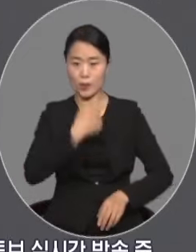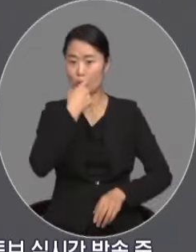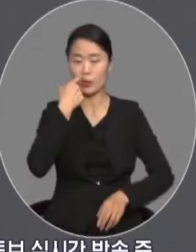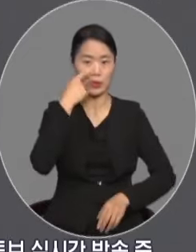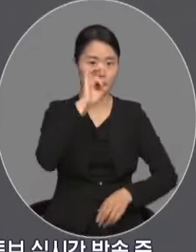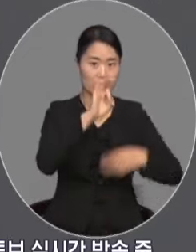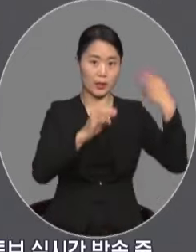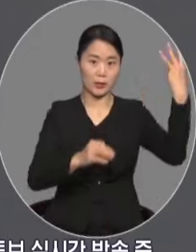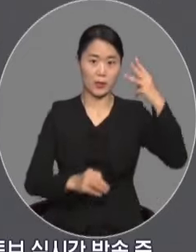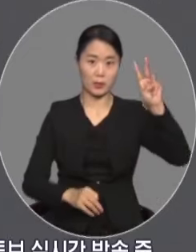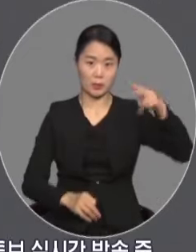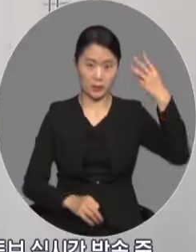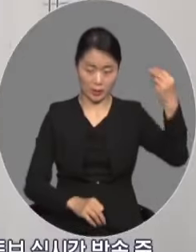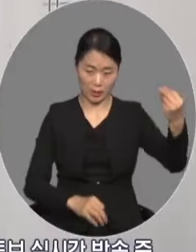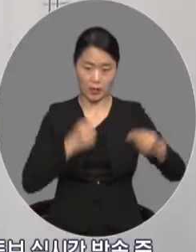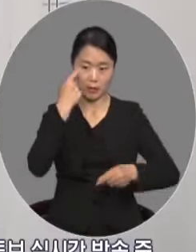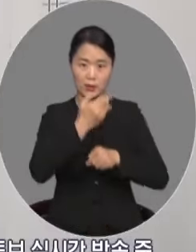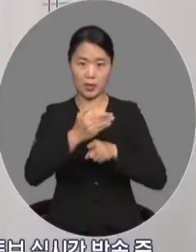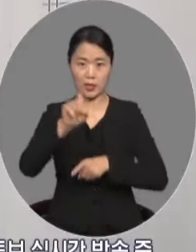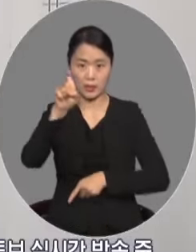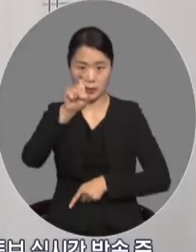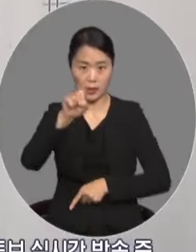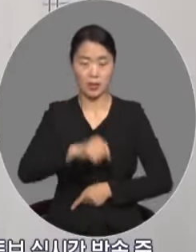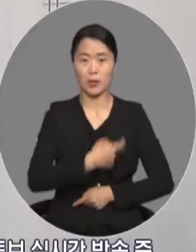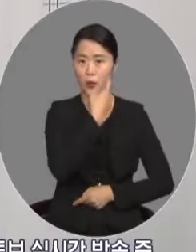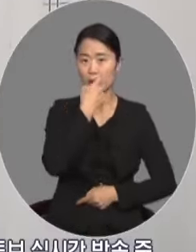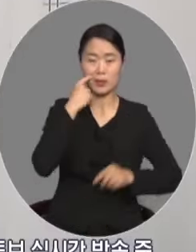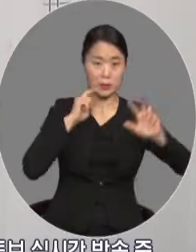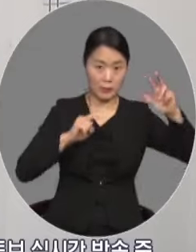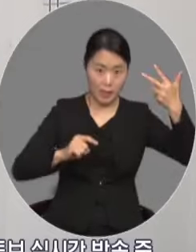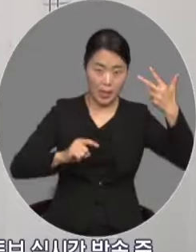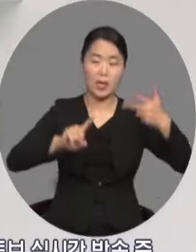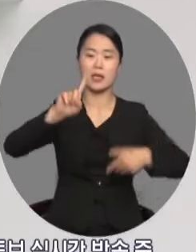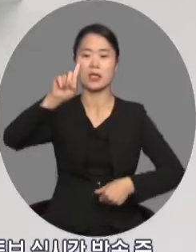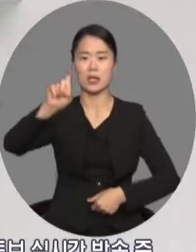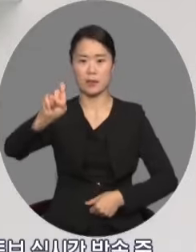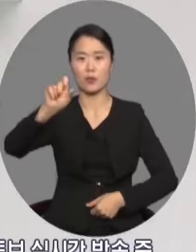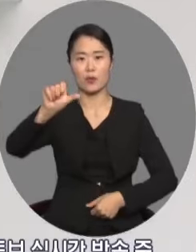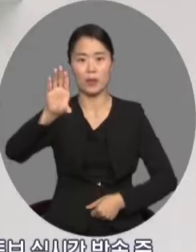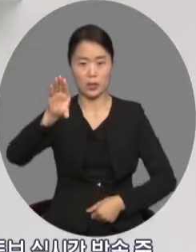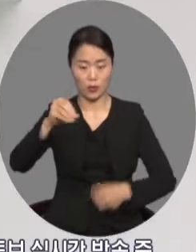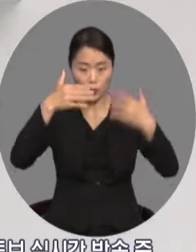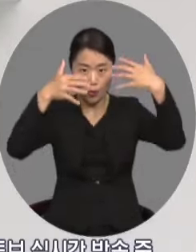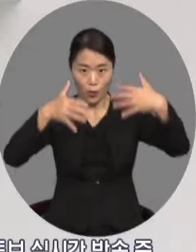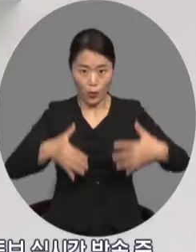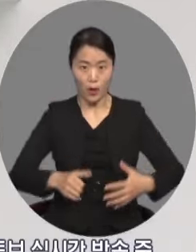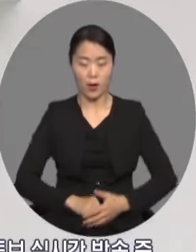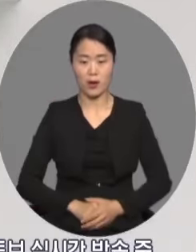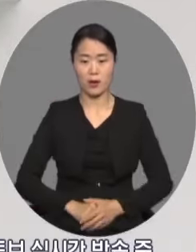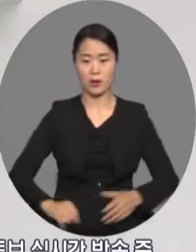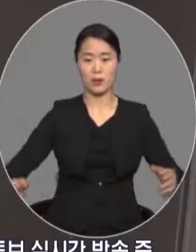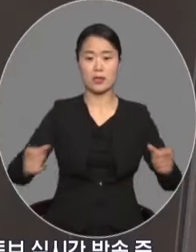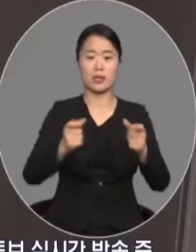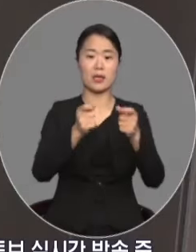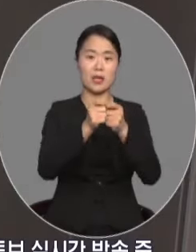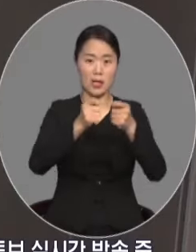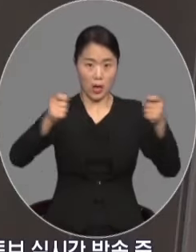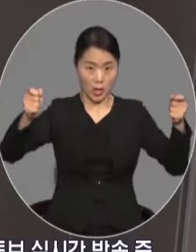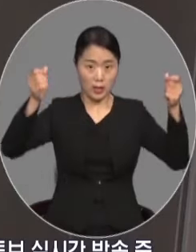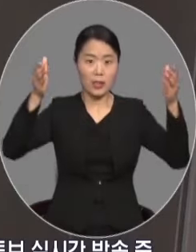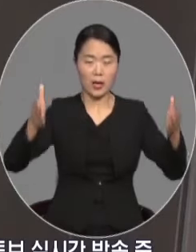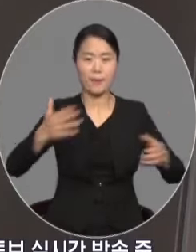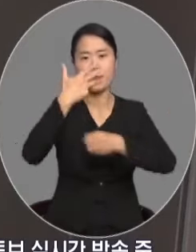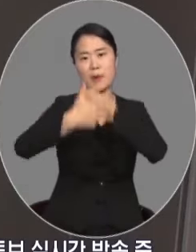월세 10만 원, 보증금 700만 원에 월세 19만 원 등의 조건으로 최대 8년까지 거주할 수